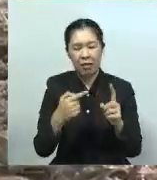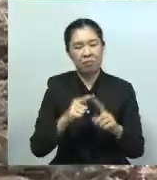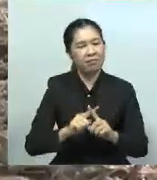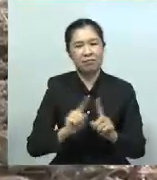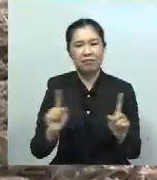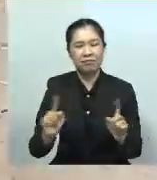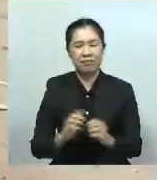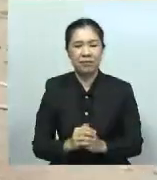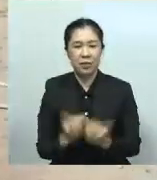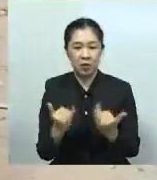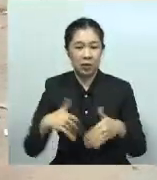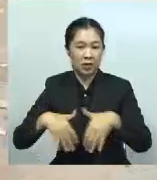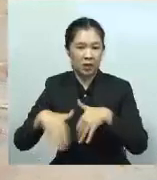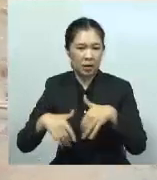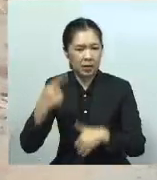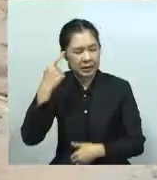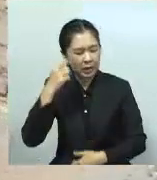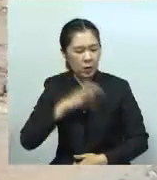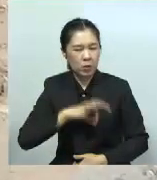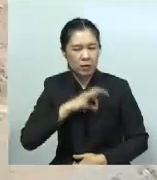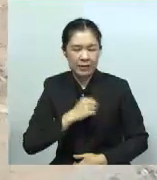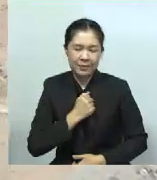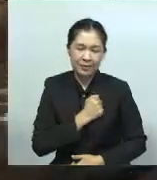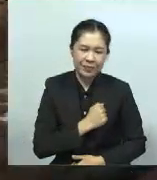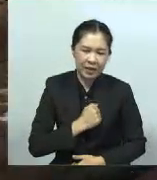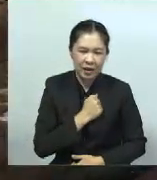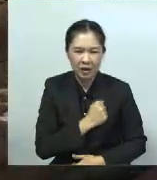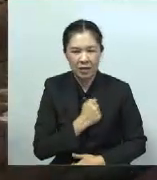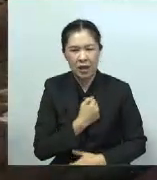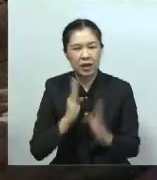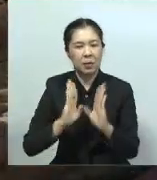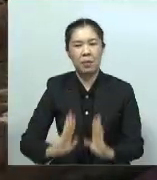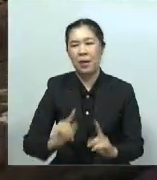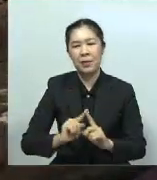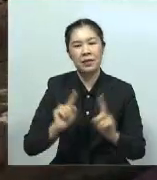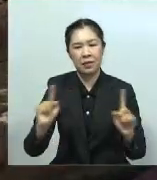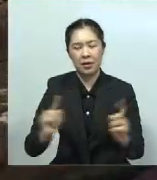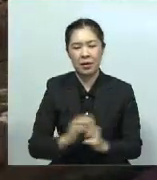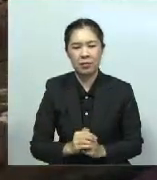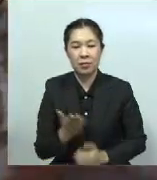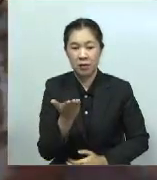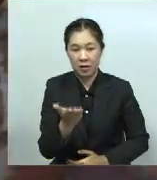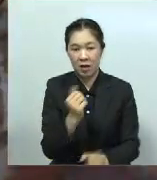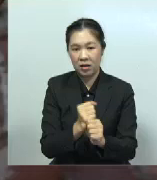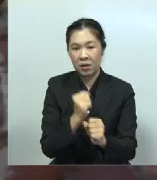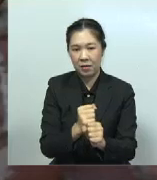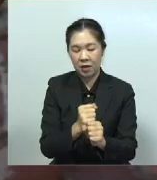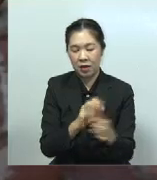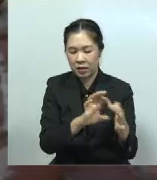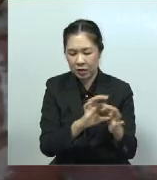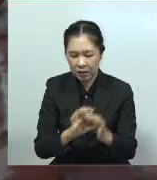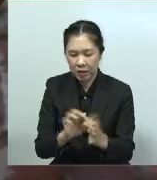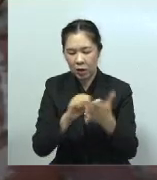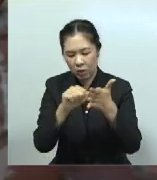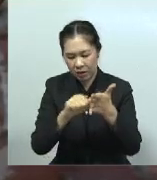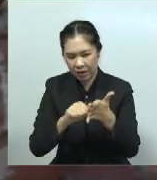บนั้นตอนนี้ชาวบ้านในพื้นที่หลายคนก็รู้สึกหดหู่สลดใจที่ไม่เป็นแบบเดิมจึงอยากให้หน่วยงานที่เกี่ยวข้องช่วยกันพิจารณา